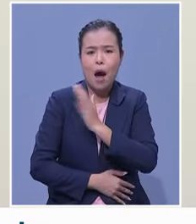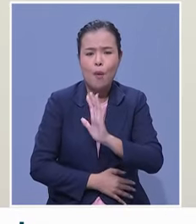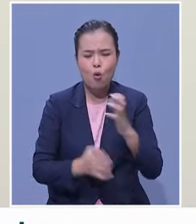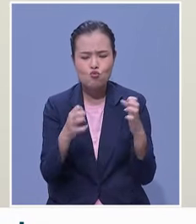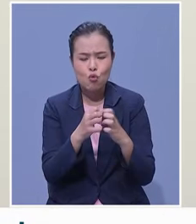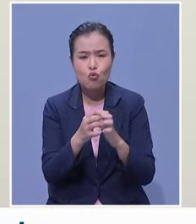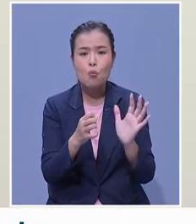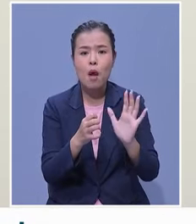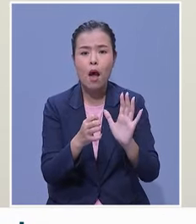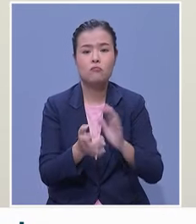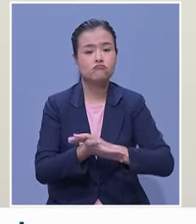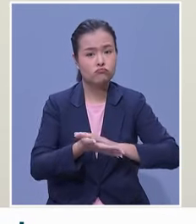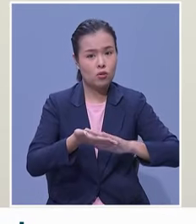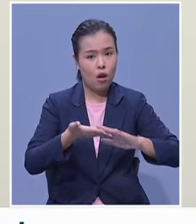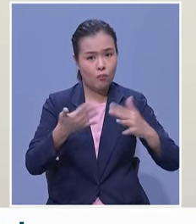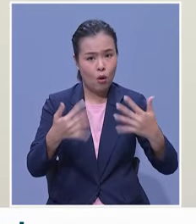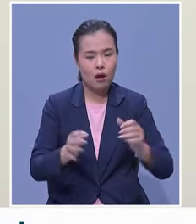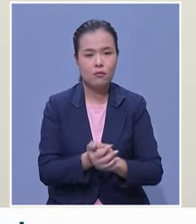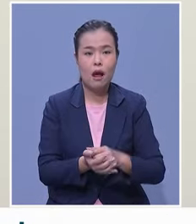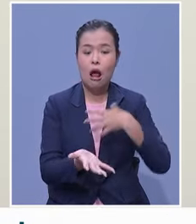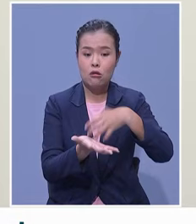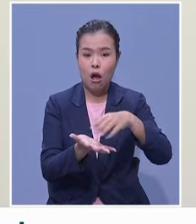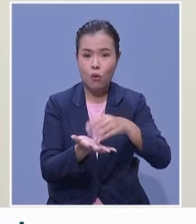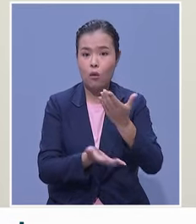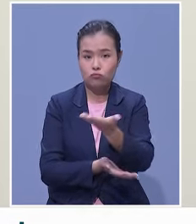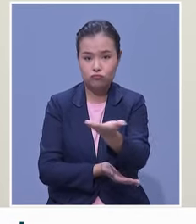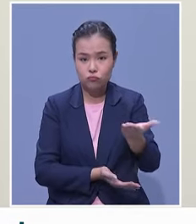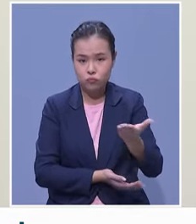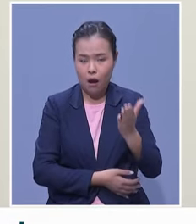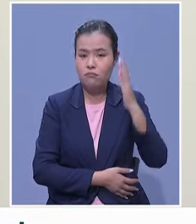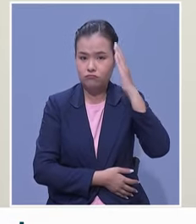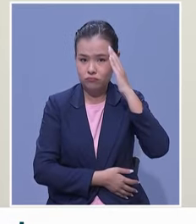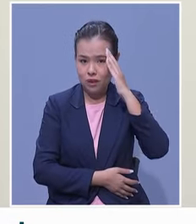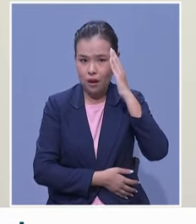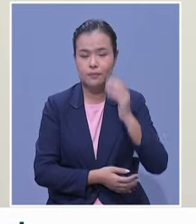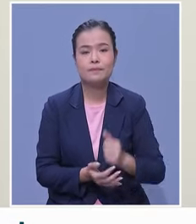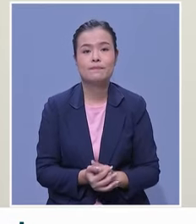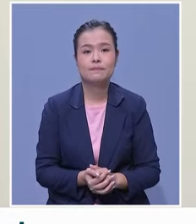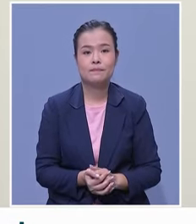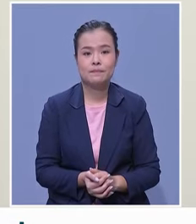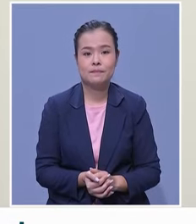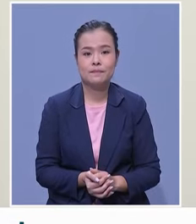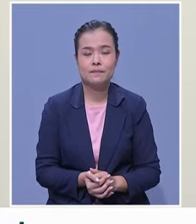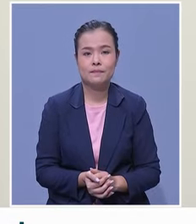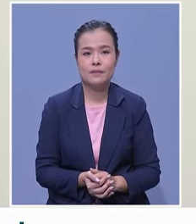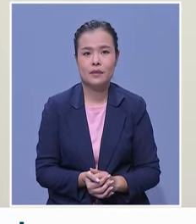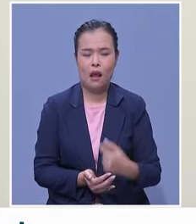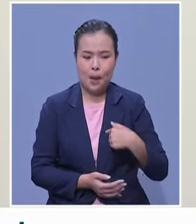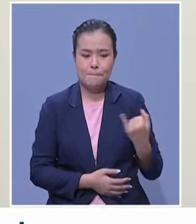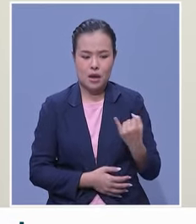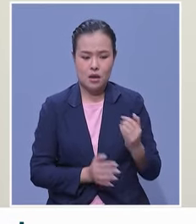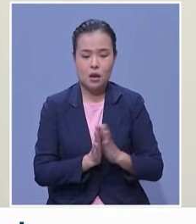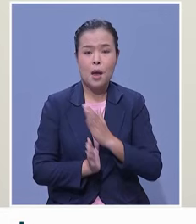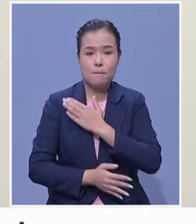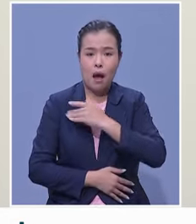วุ่นวายเป็นที่เรียบร้อยจึงแจ้งมายังคณะสายานศิษย์และผู้ศรัทธาทั้งหลายให้ทราบโดยทั่วกันเคว่าเราไม่ดีก็สึก